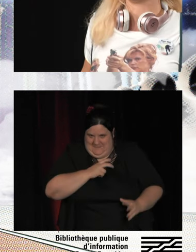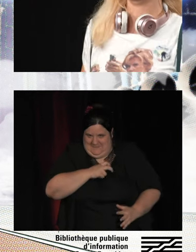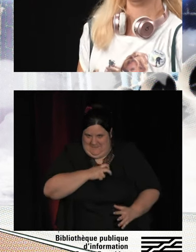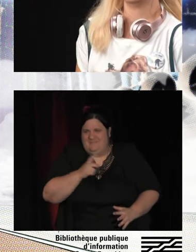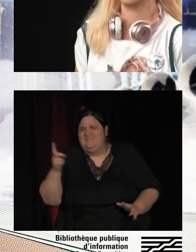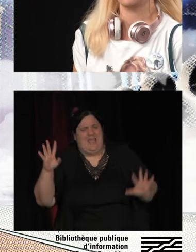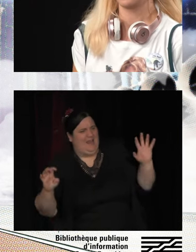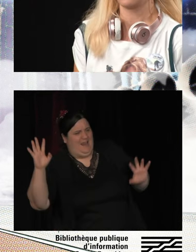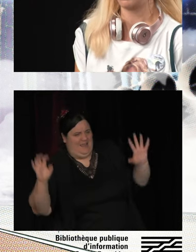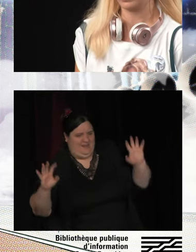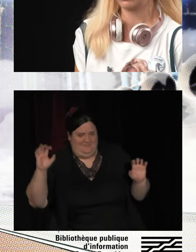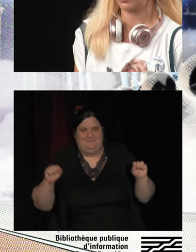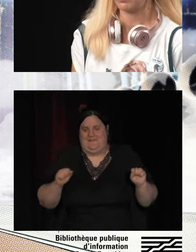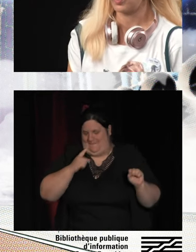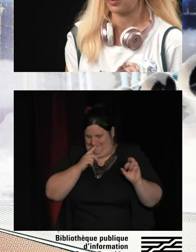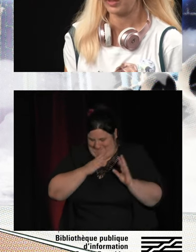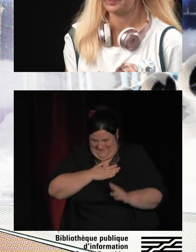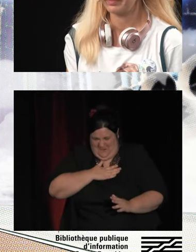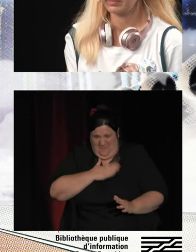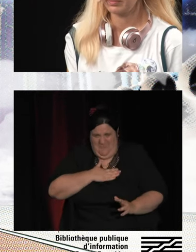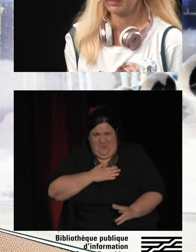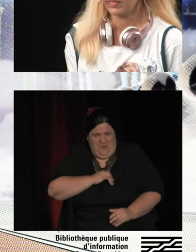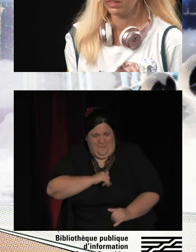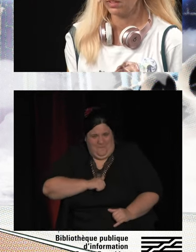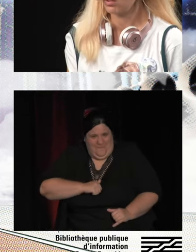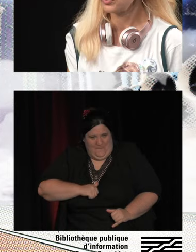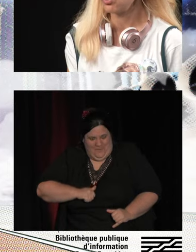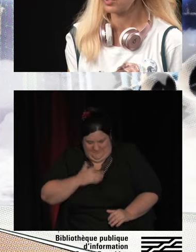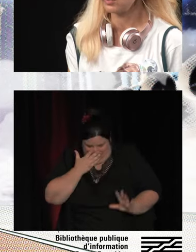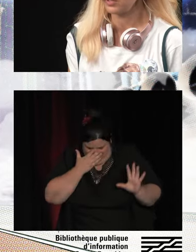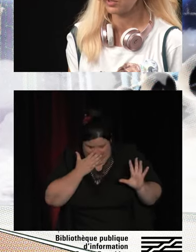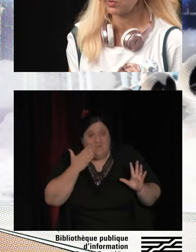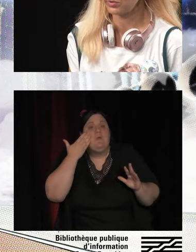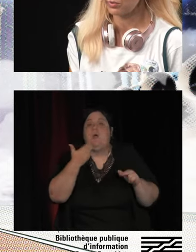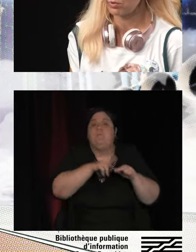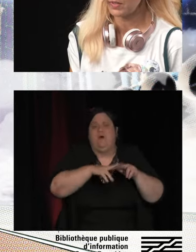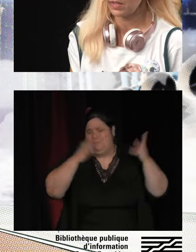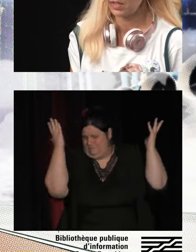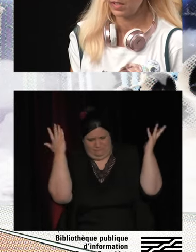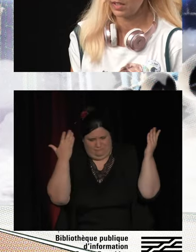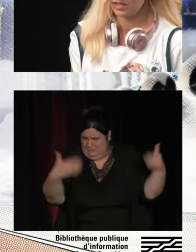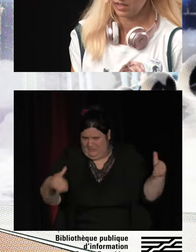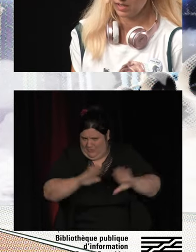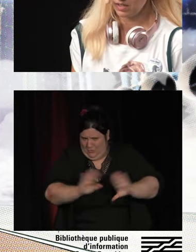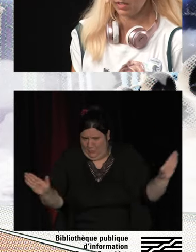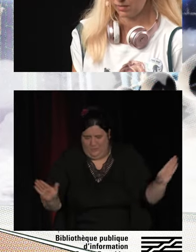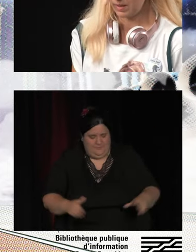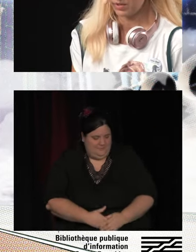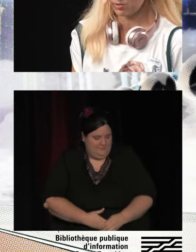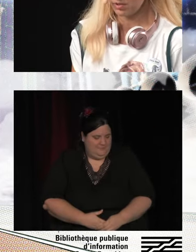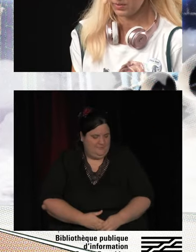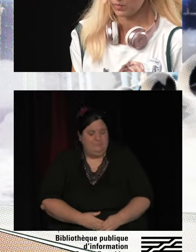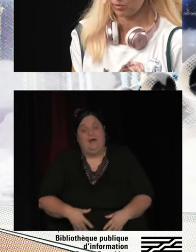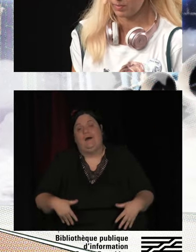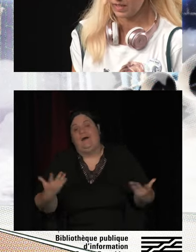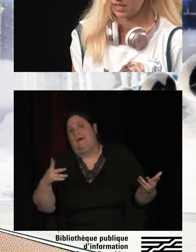Ok, j'ai trop peur, j'ai vraiment trop peur. Si je meurs, je meurs, hein. Je vous l'annonce tout de suite. Bah